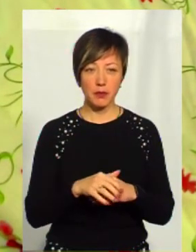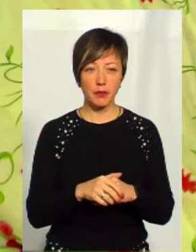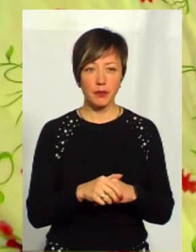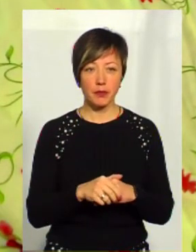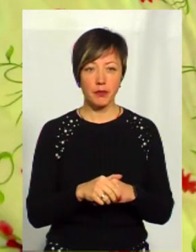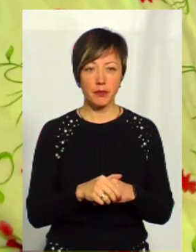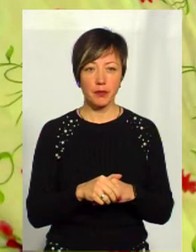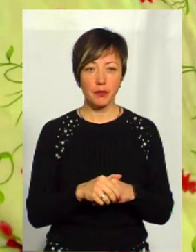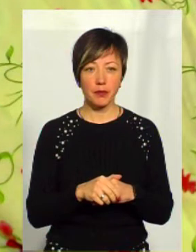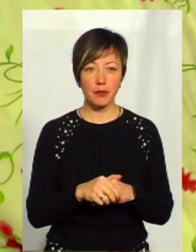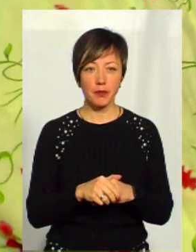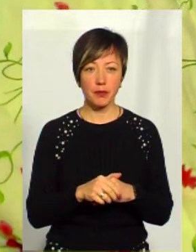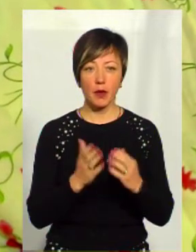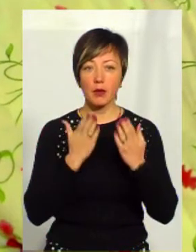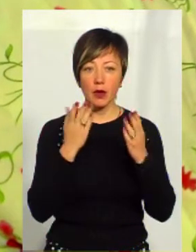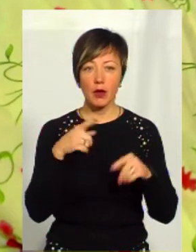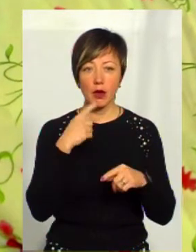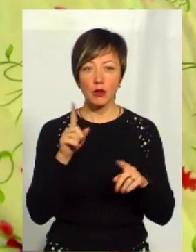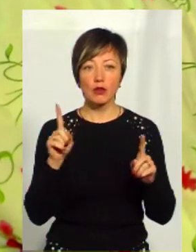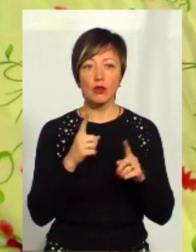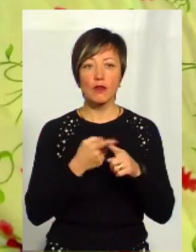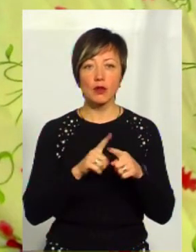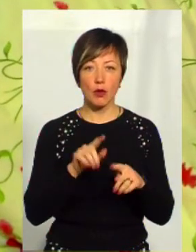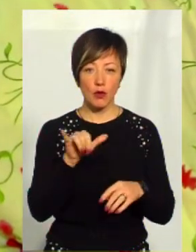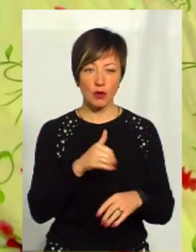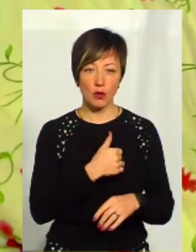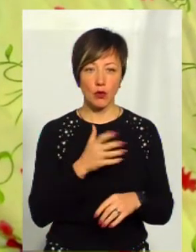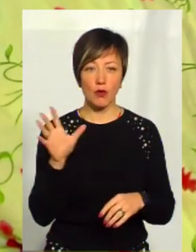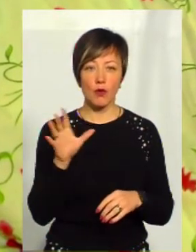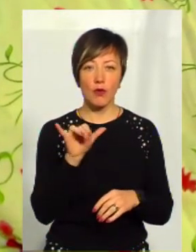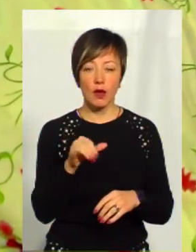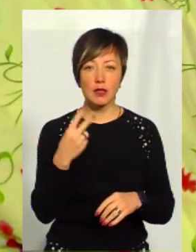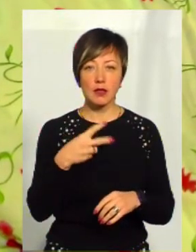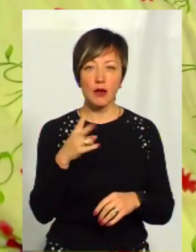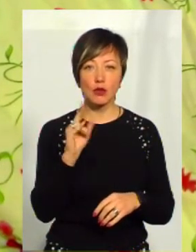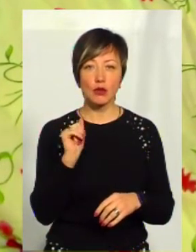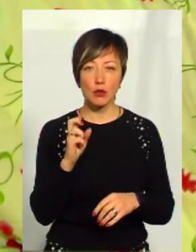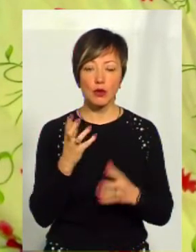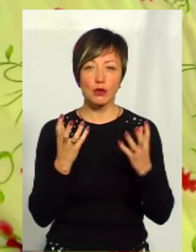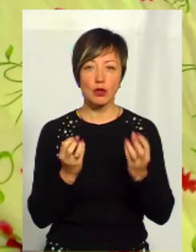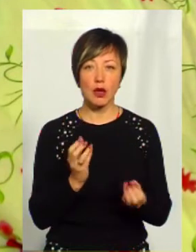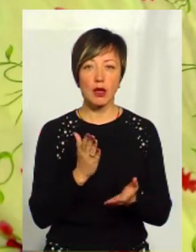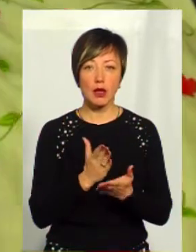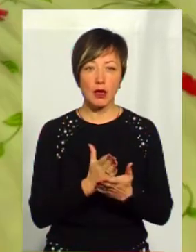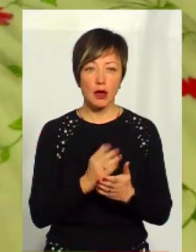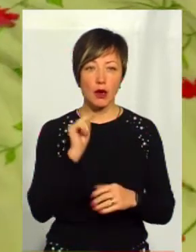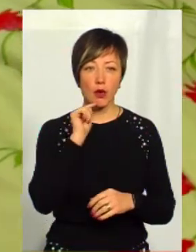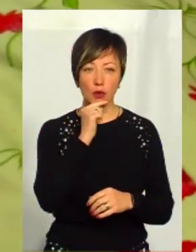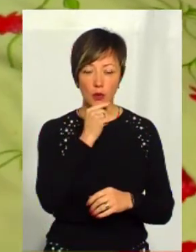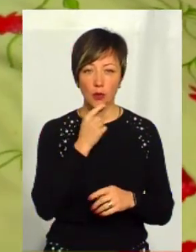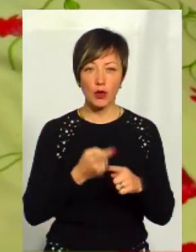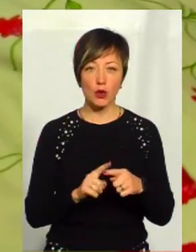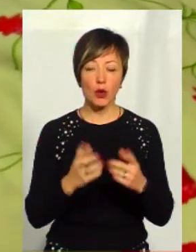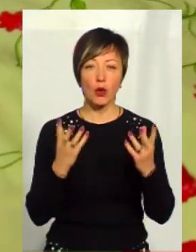пару минут, вона взяла, пересчитала, каже, що вони вас хочуть? 20 кубів ще є економії. Того ж